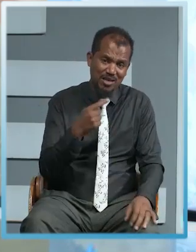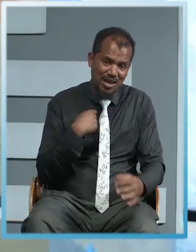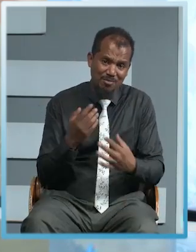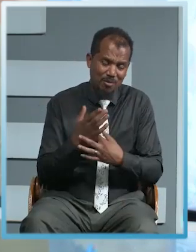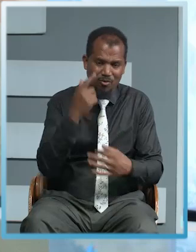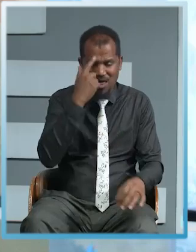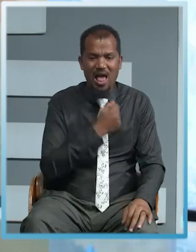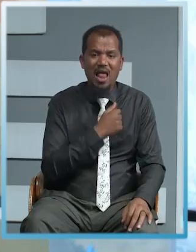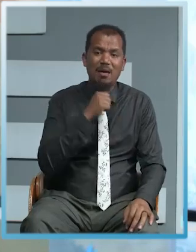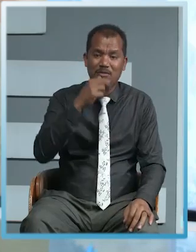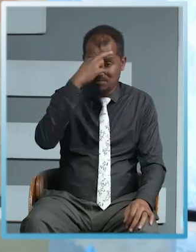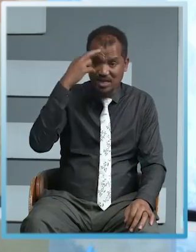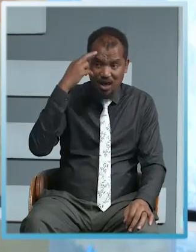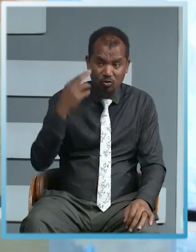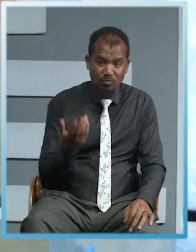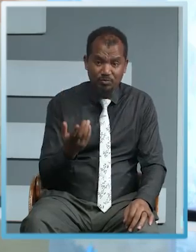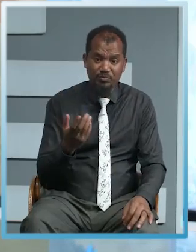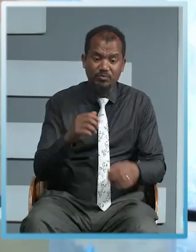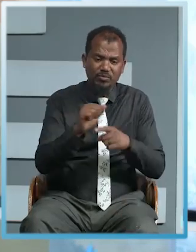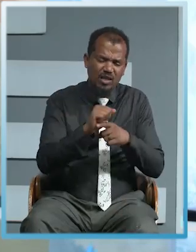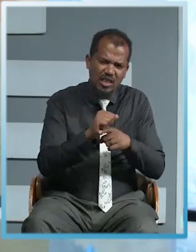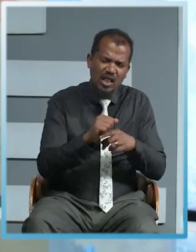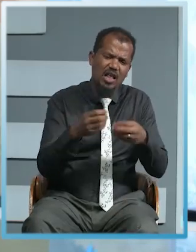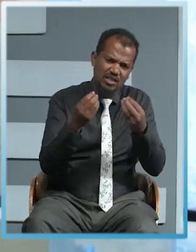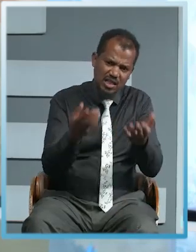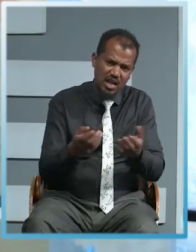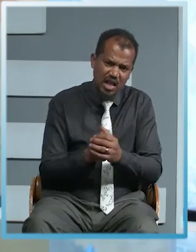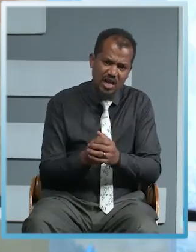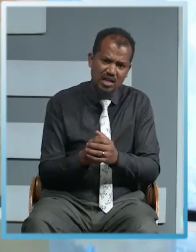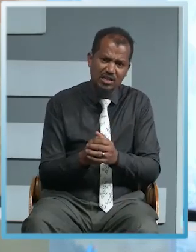በየኔ በበኩል ያላምንም ምክንያቱም ስልጣናዎች ተተናል